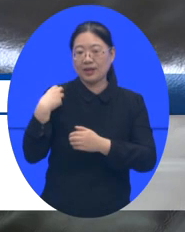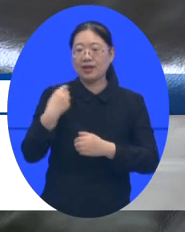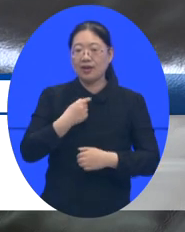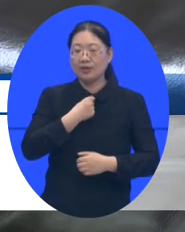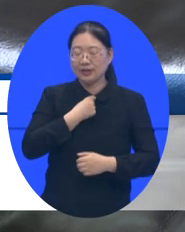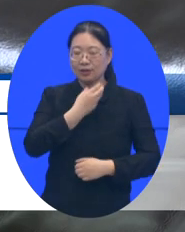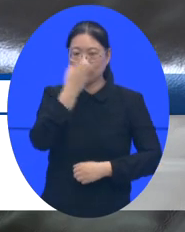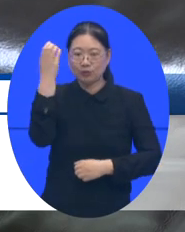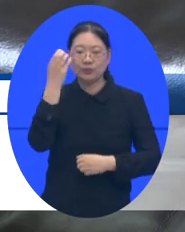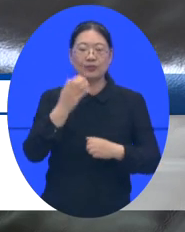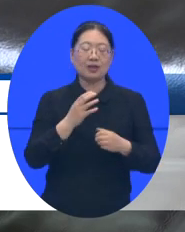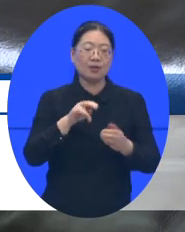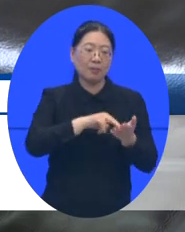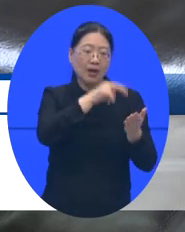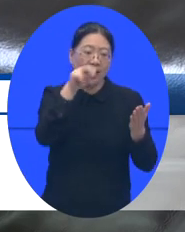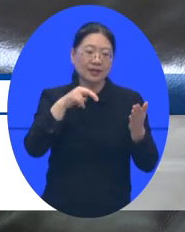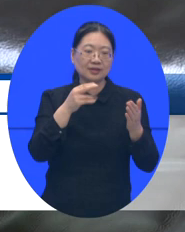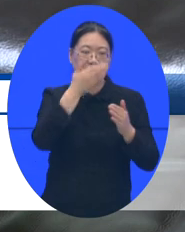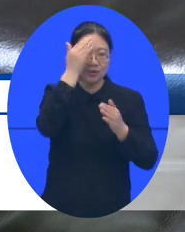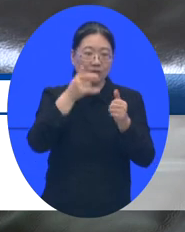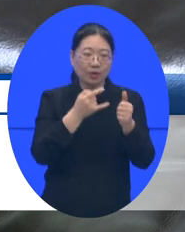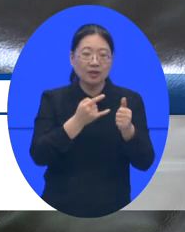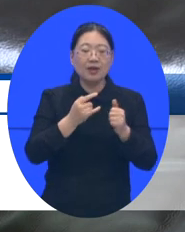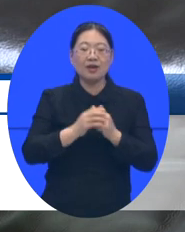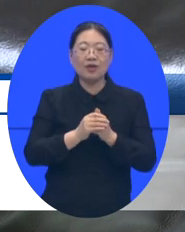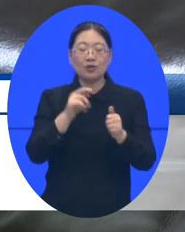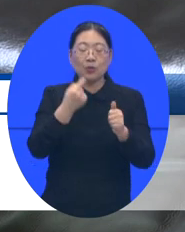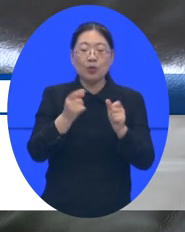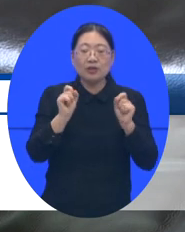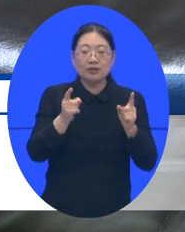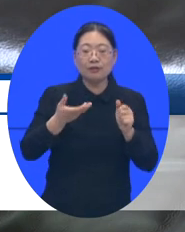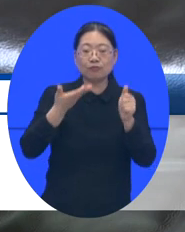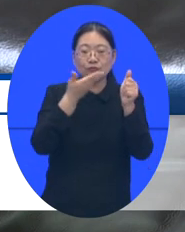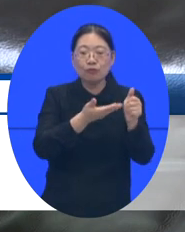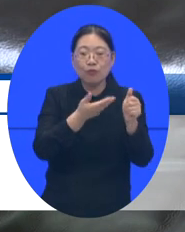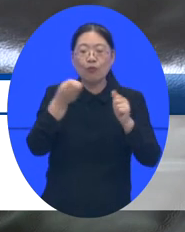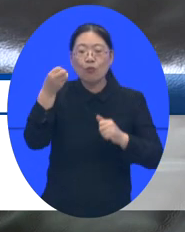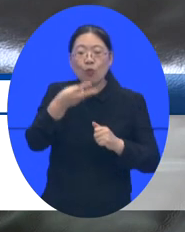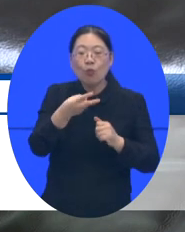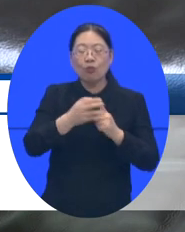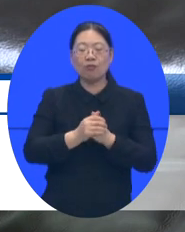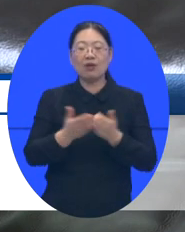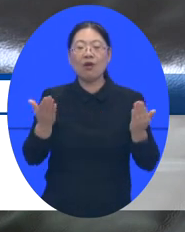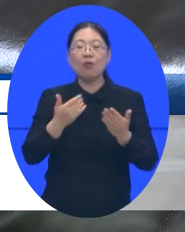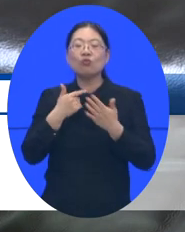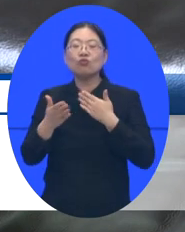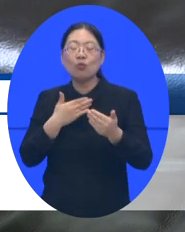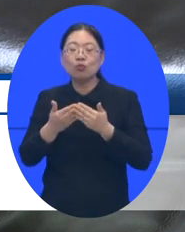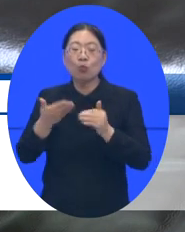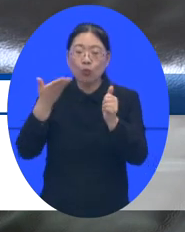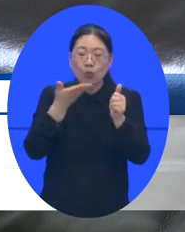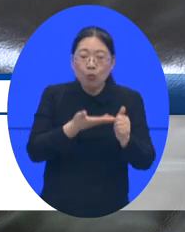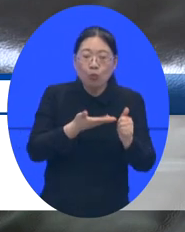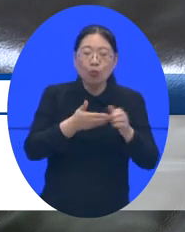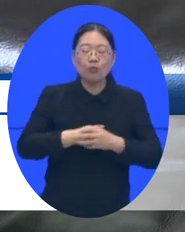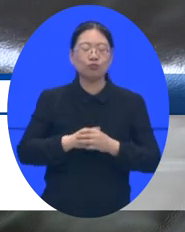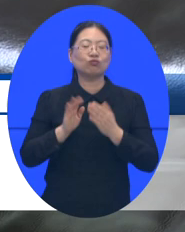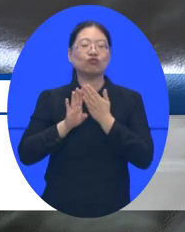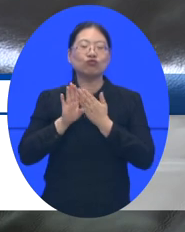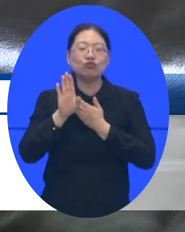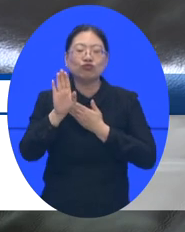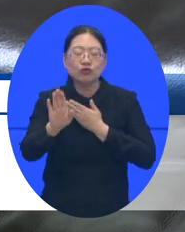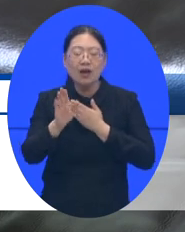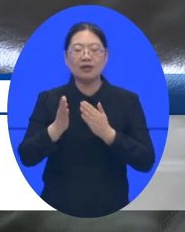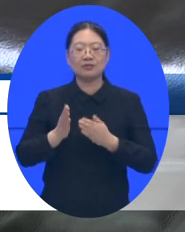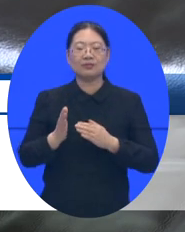방하는 청년들에게 교육의 기회를 제공하고 또 일 경험도 제공하고 그